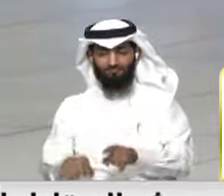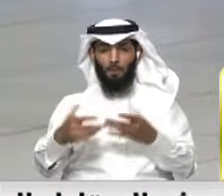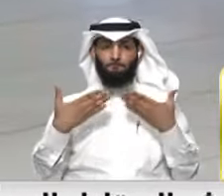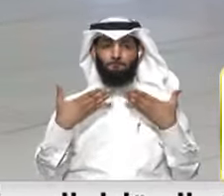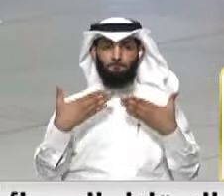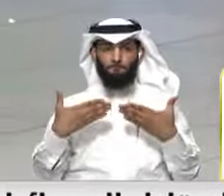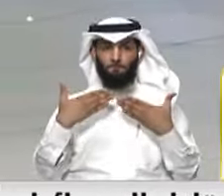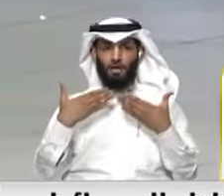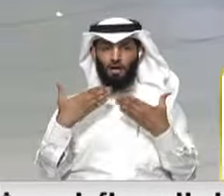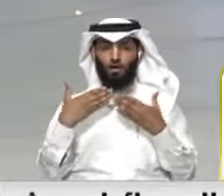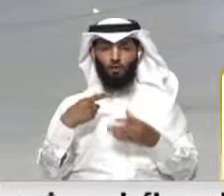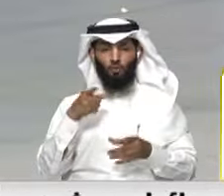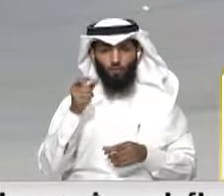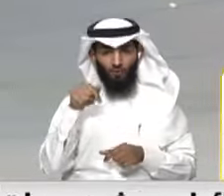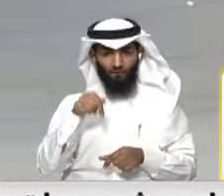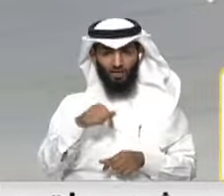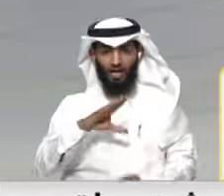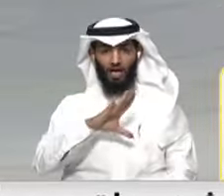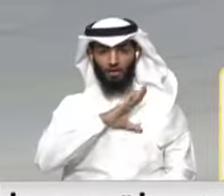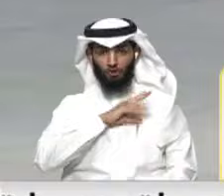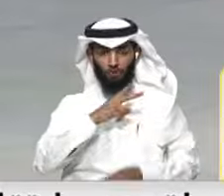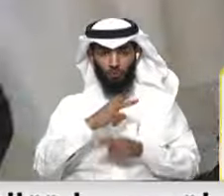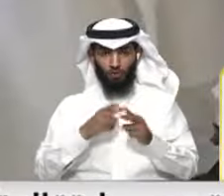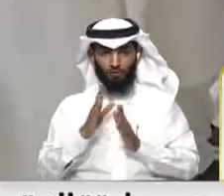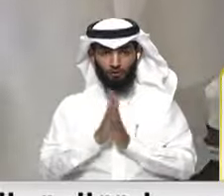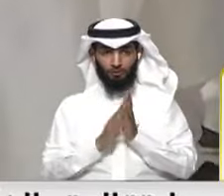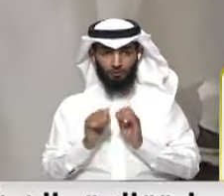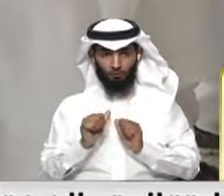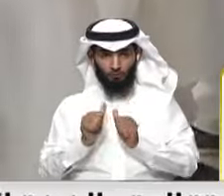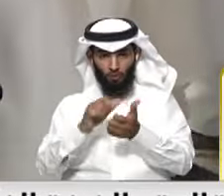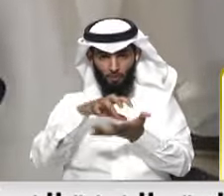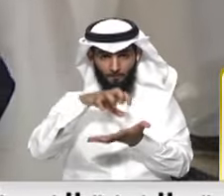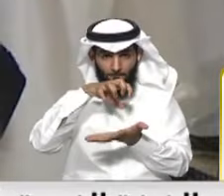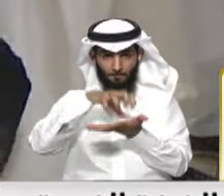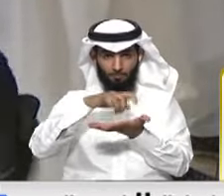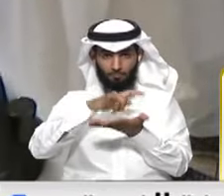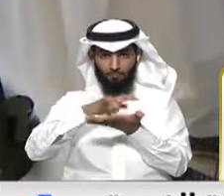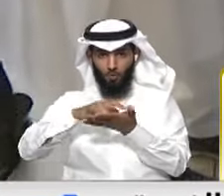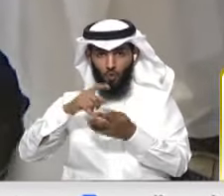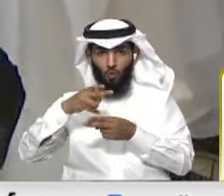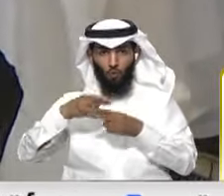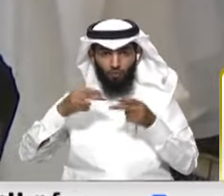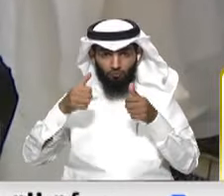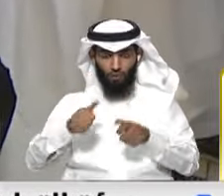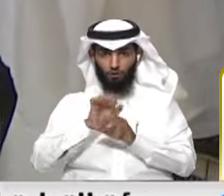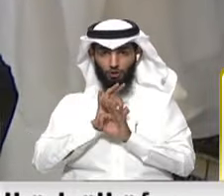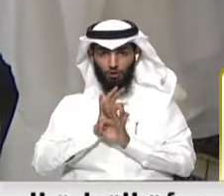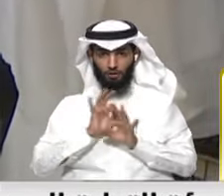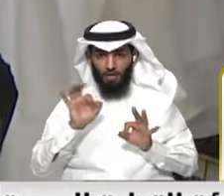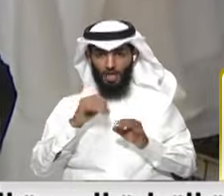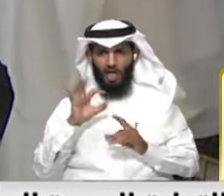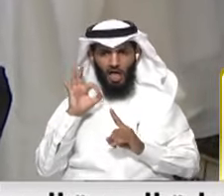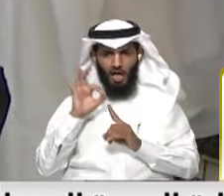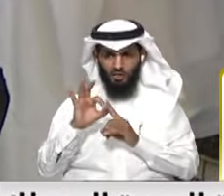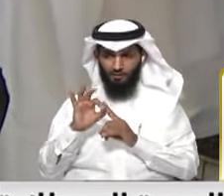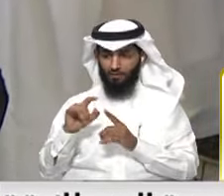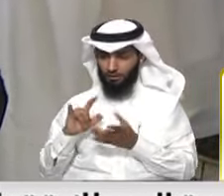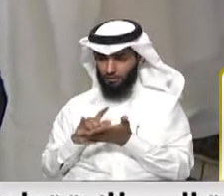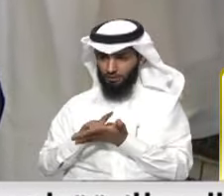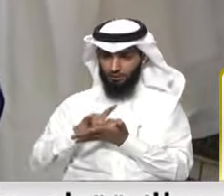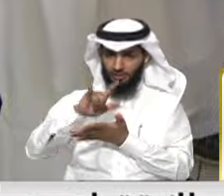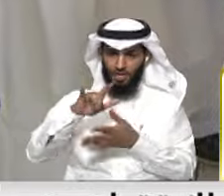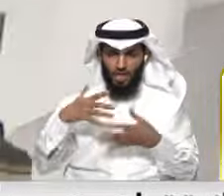جهود كبيرة لبعثة الحج الكويتية ومطار الكويت الدولي الذي يسخر جميع إمكاناته لتسئيل حركة السفر